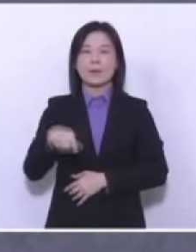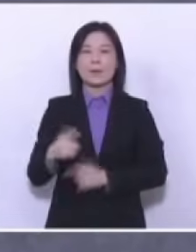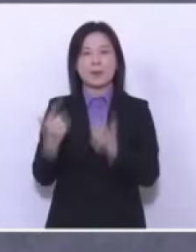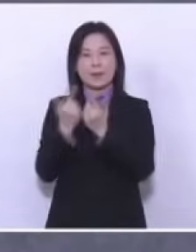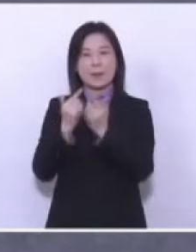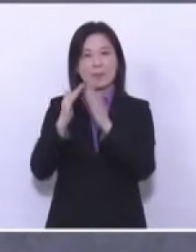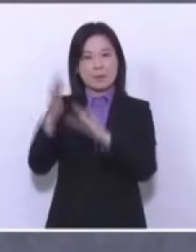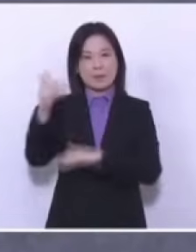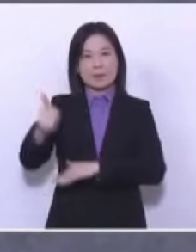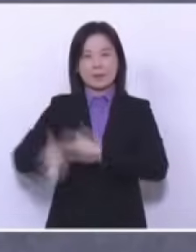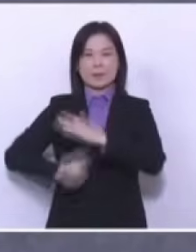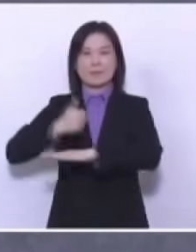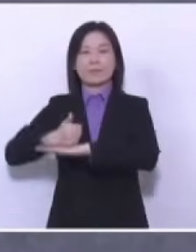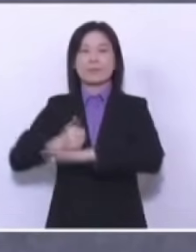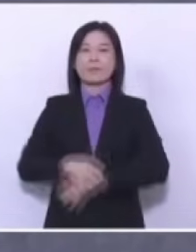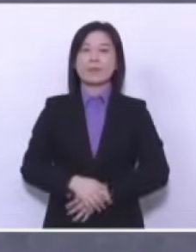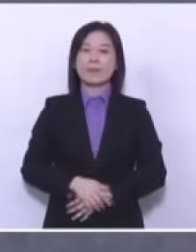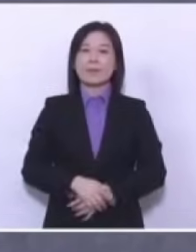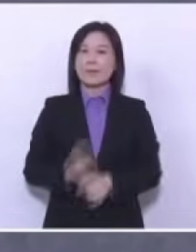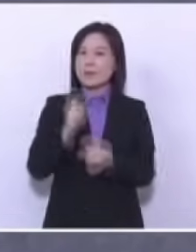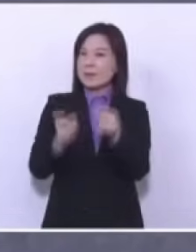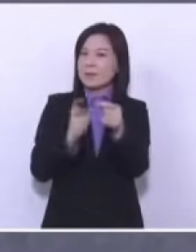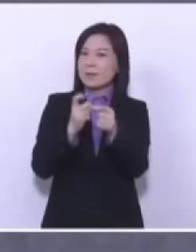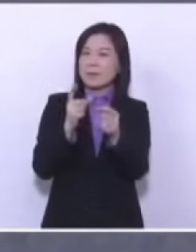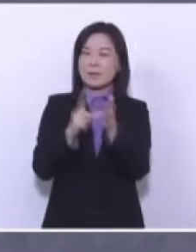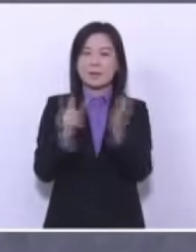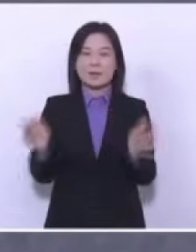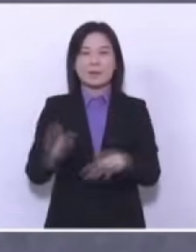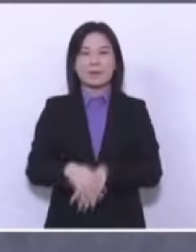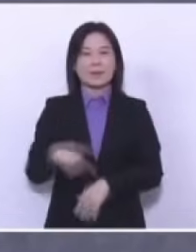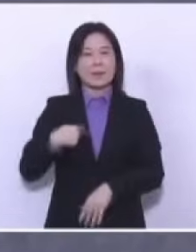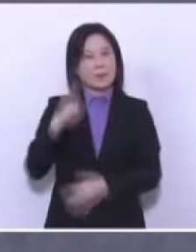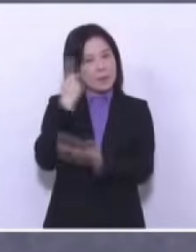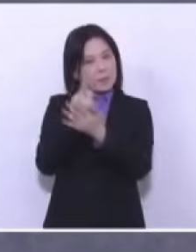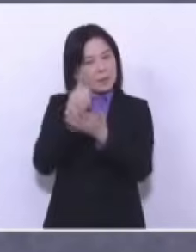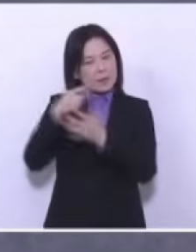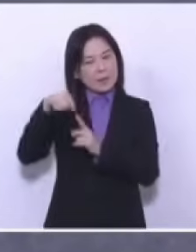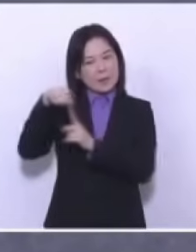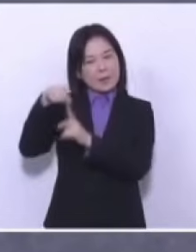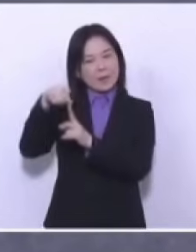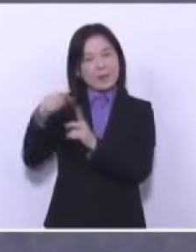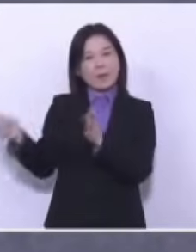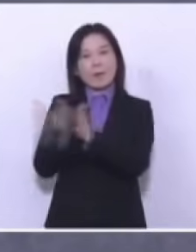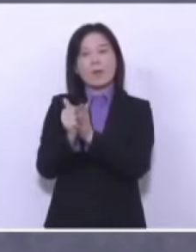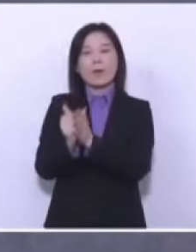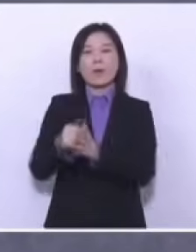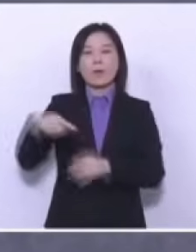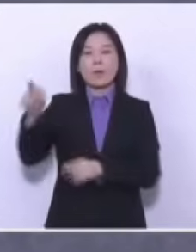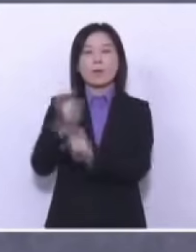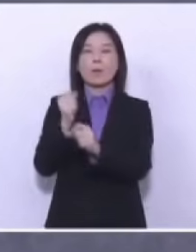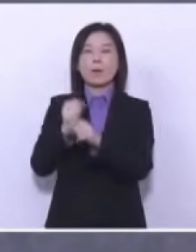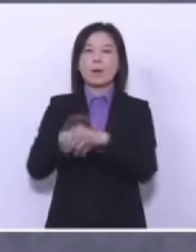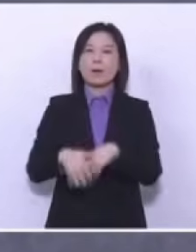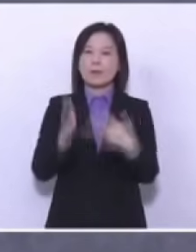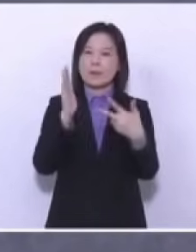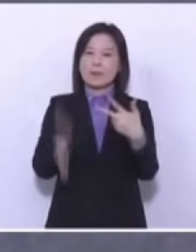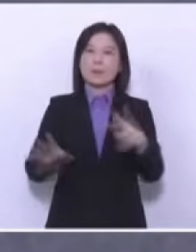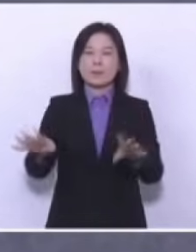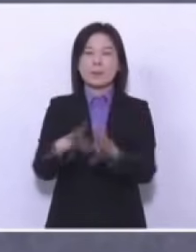长。这十年来，我每天坐公车上班，七点半准时开